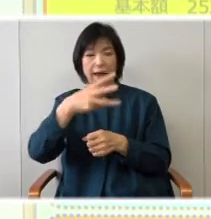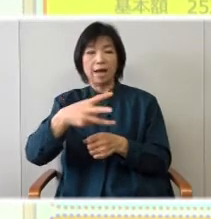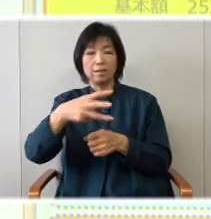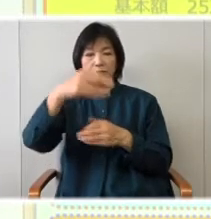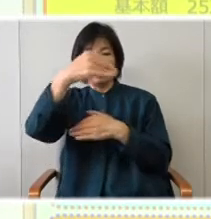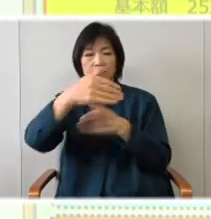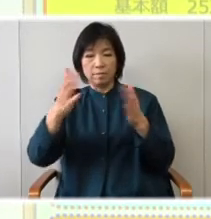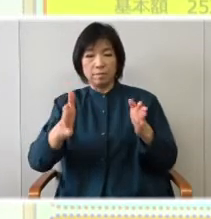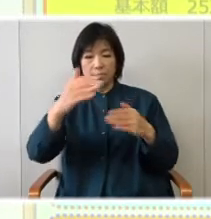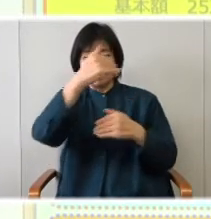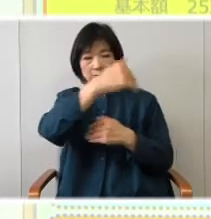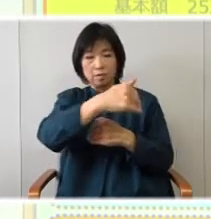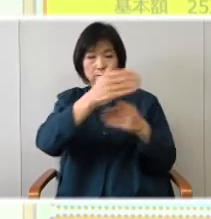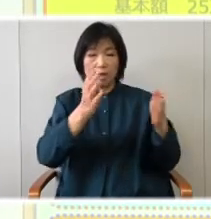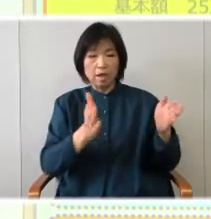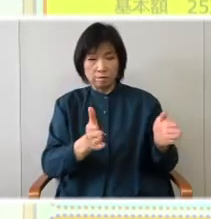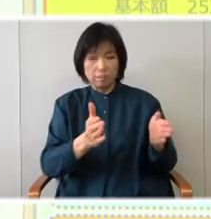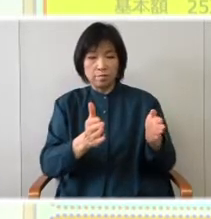造成、